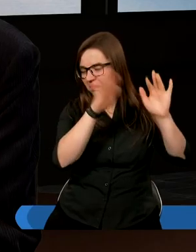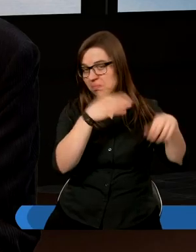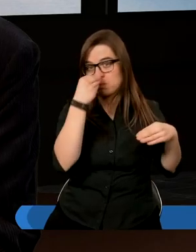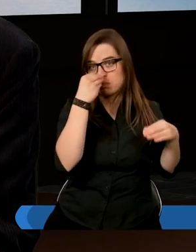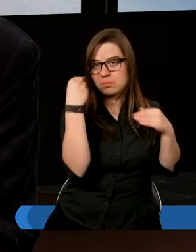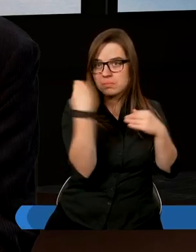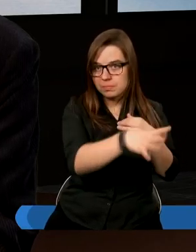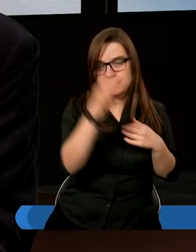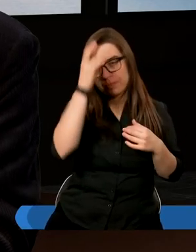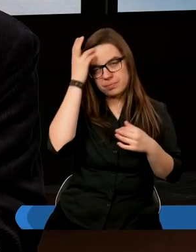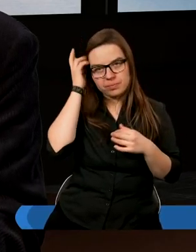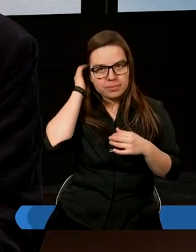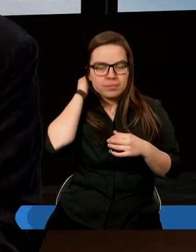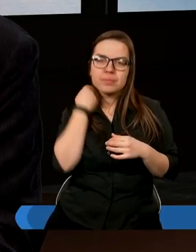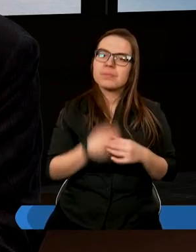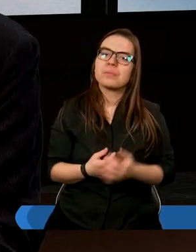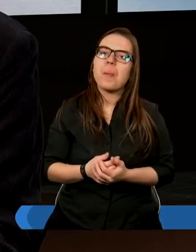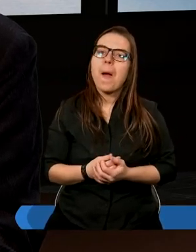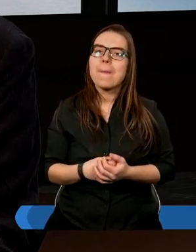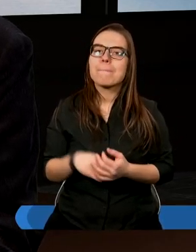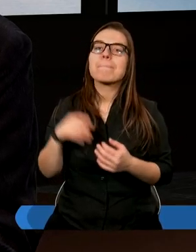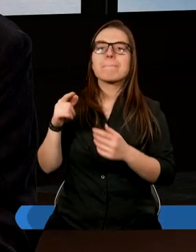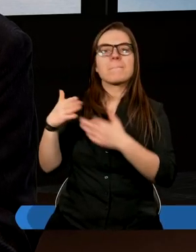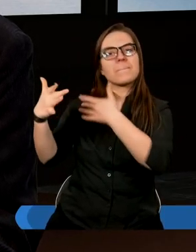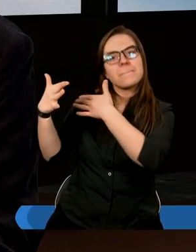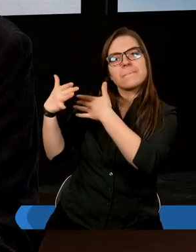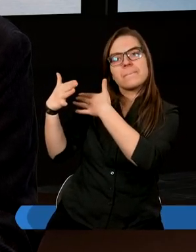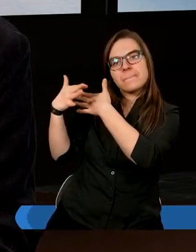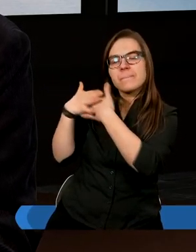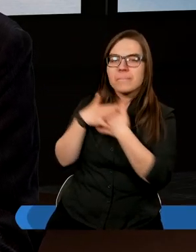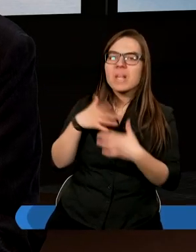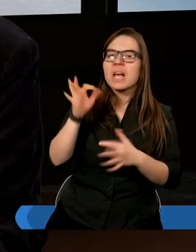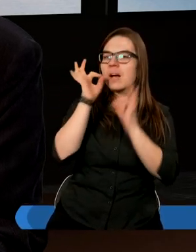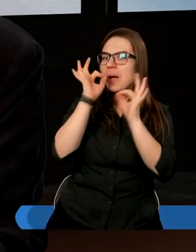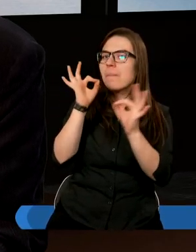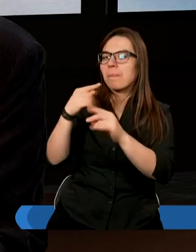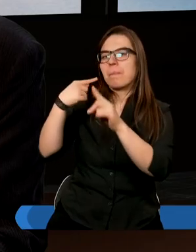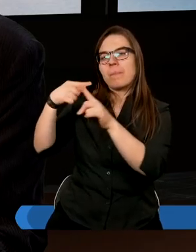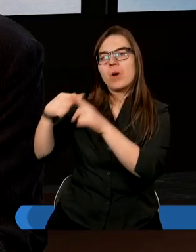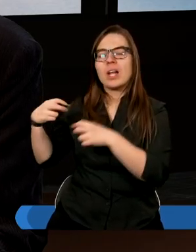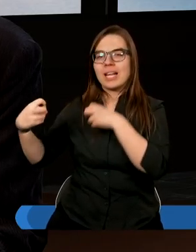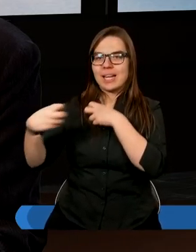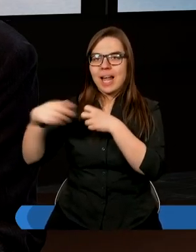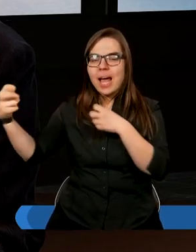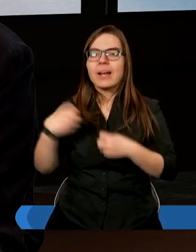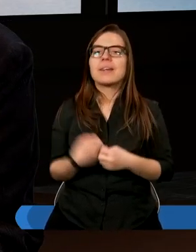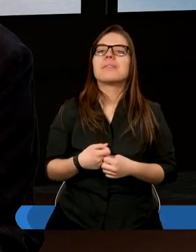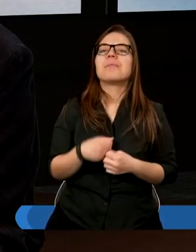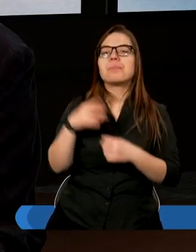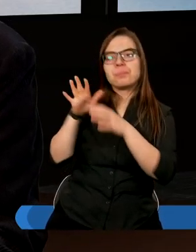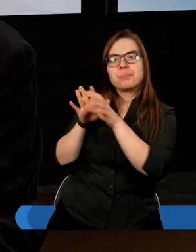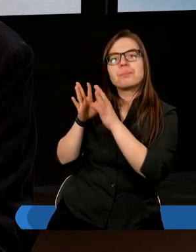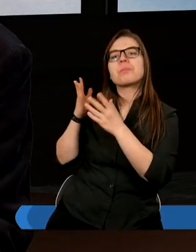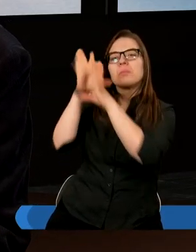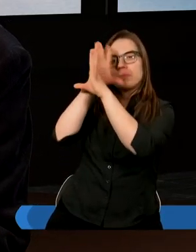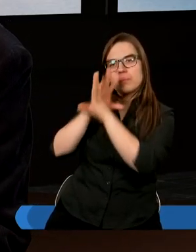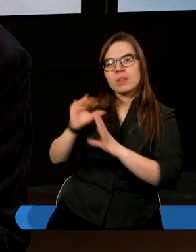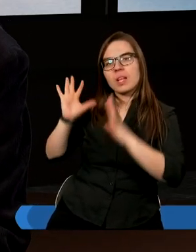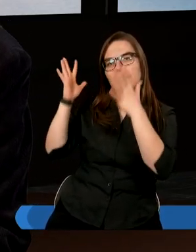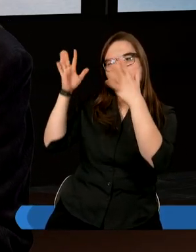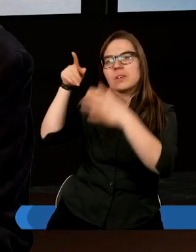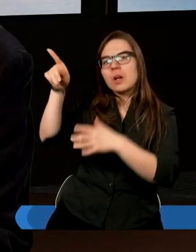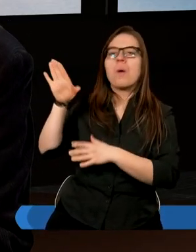złoczyńców, przypatrując się bliżej dobrym uczynkom, wysławiali Boga w